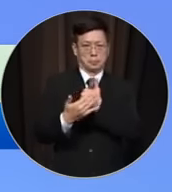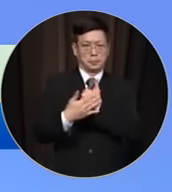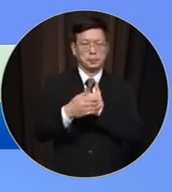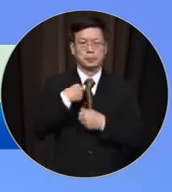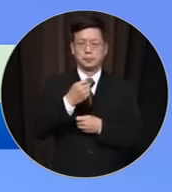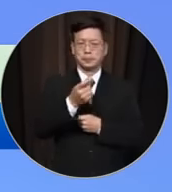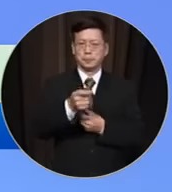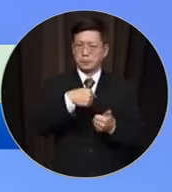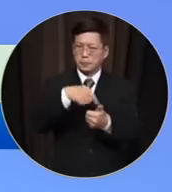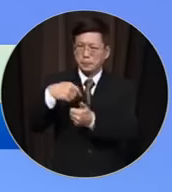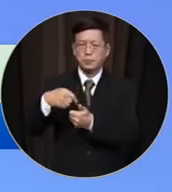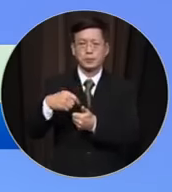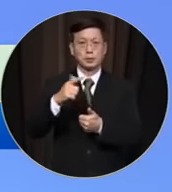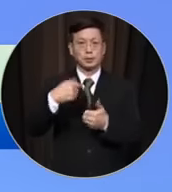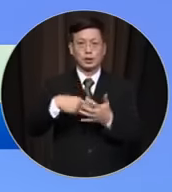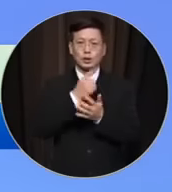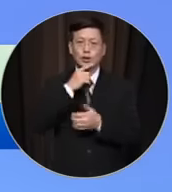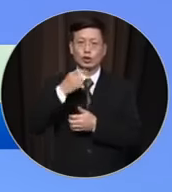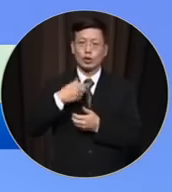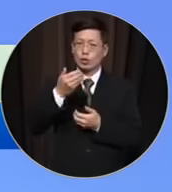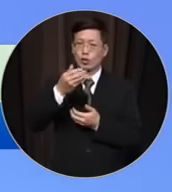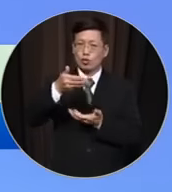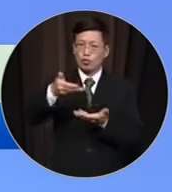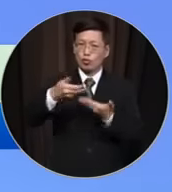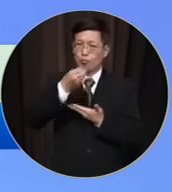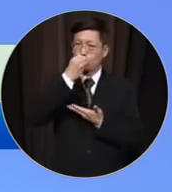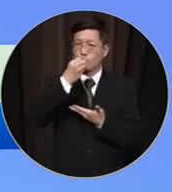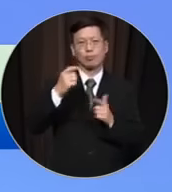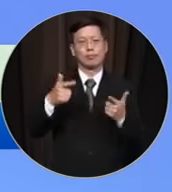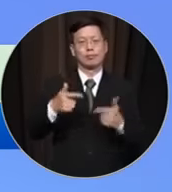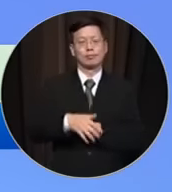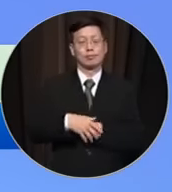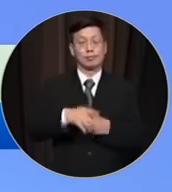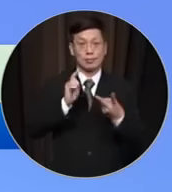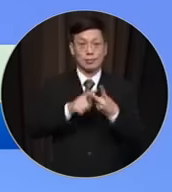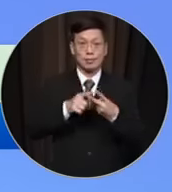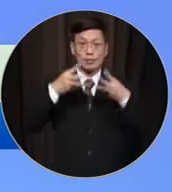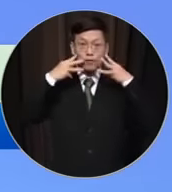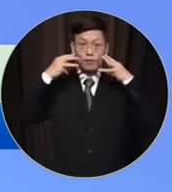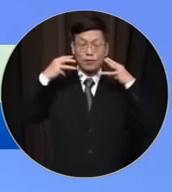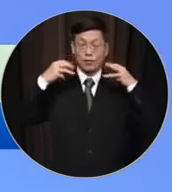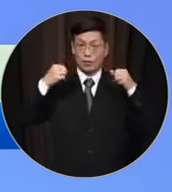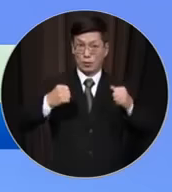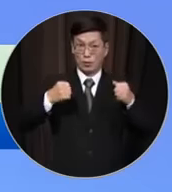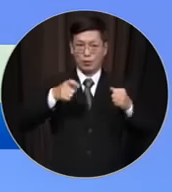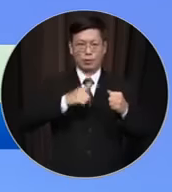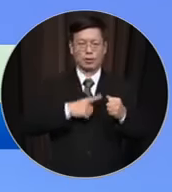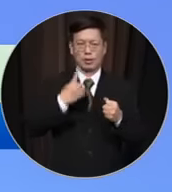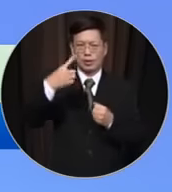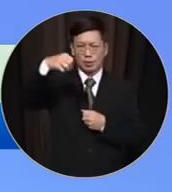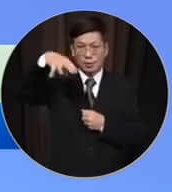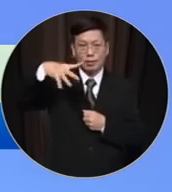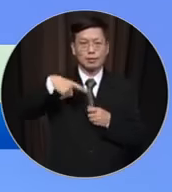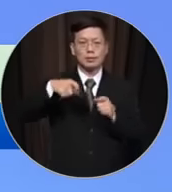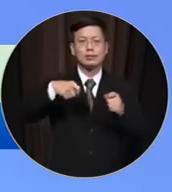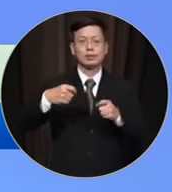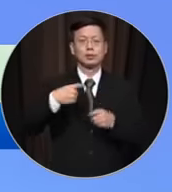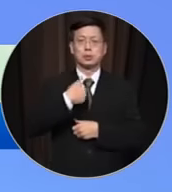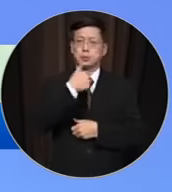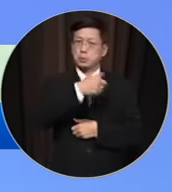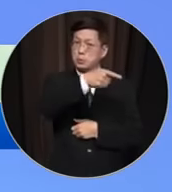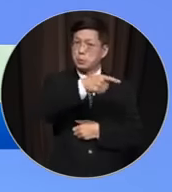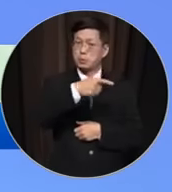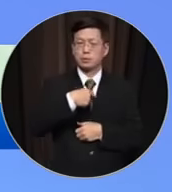钓竿，而不是只有给我们鱼。第二个例子，非洲一盏灯的计划，我到布基纳法索去的时